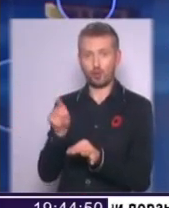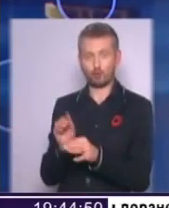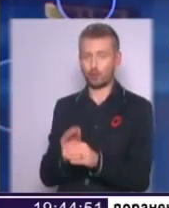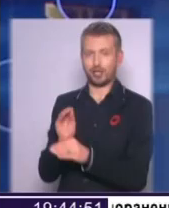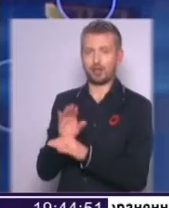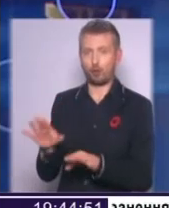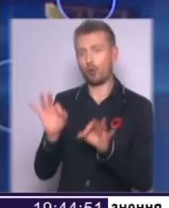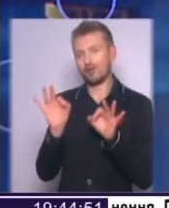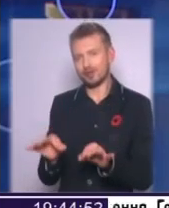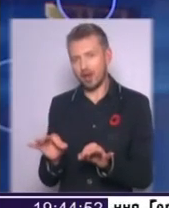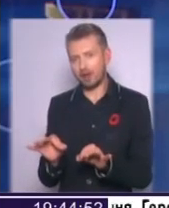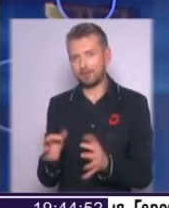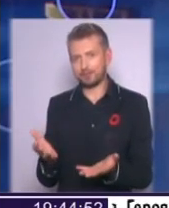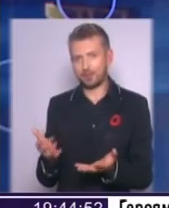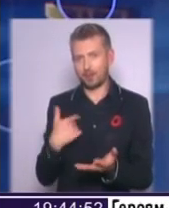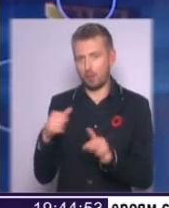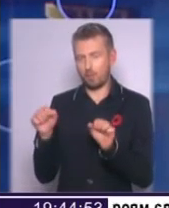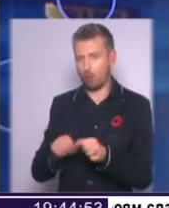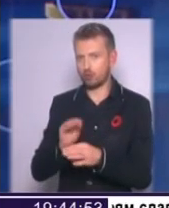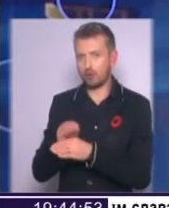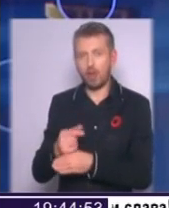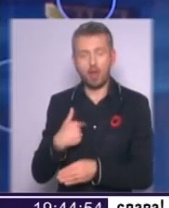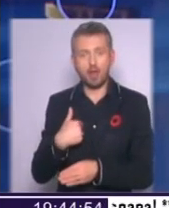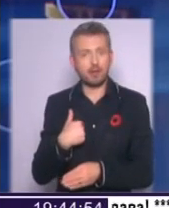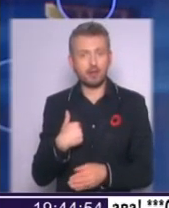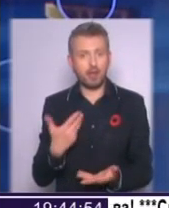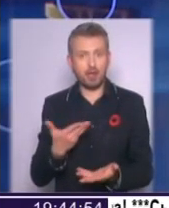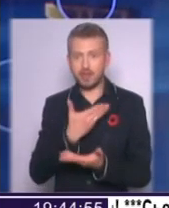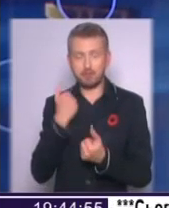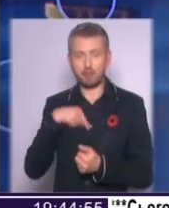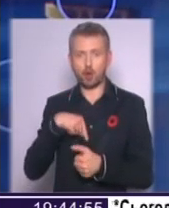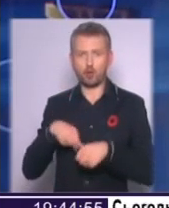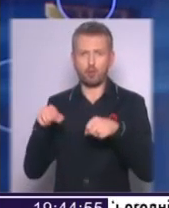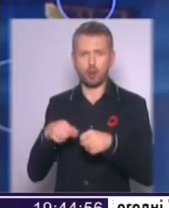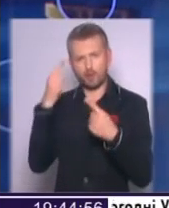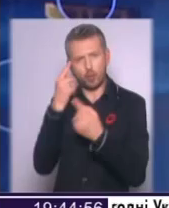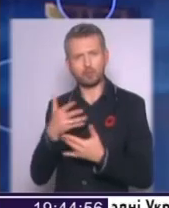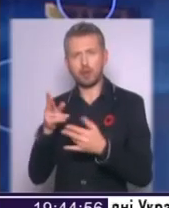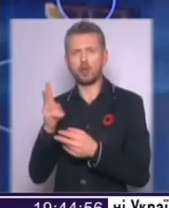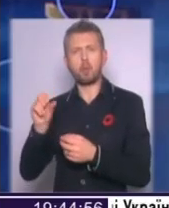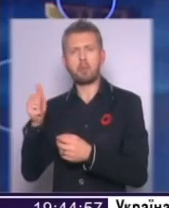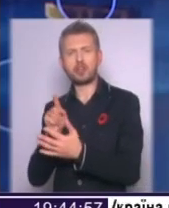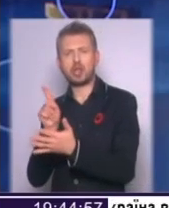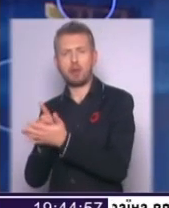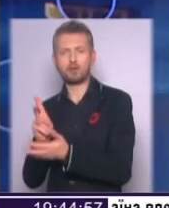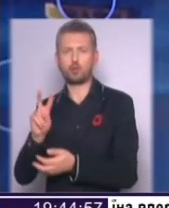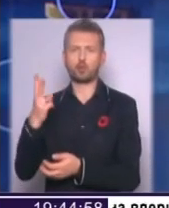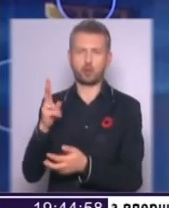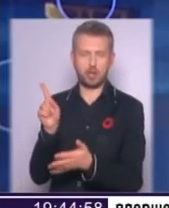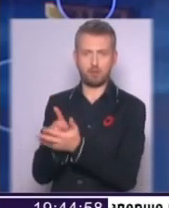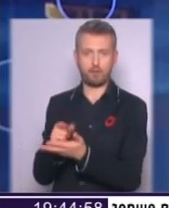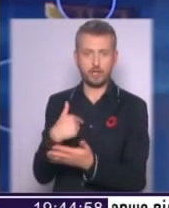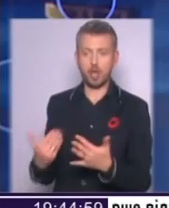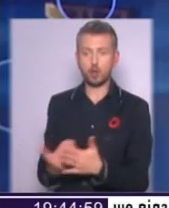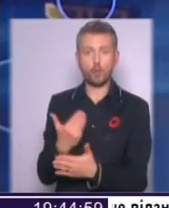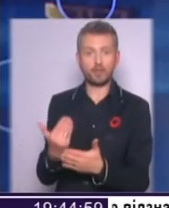додаю, хоча, в принципі, за великим рахунком можу. Бо я не маю абсолютно морального права там розмірковувати, хто там перший напав чи хто другий. Я новітню